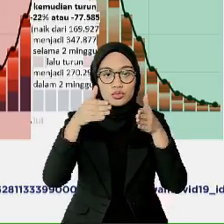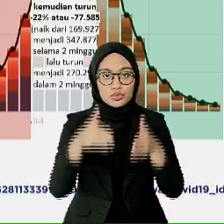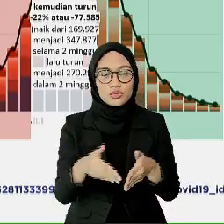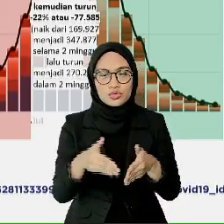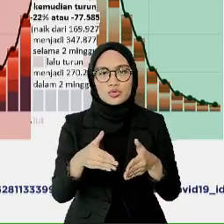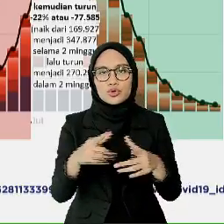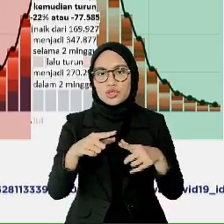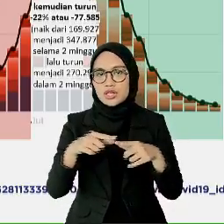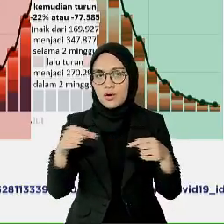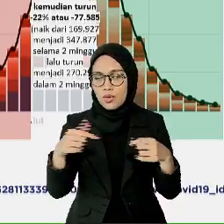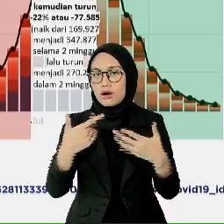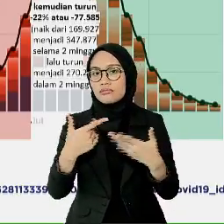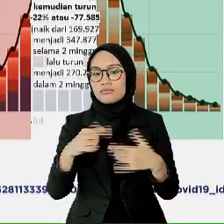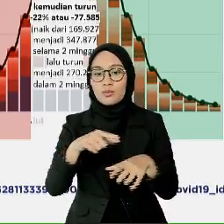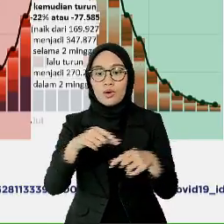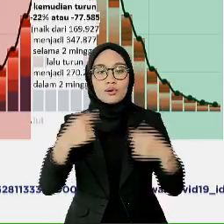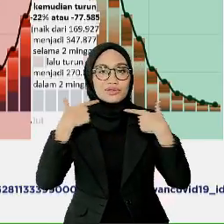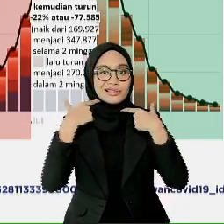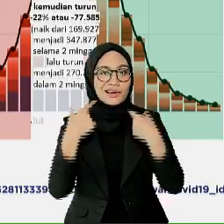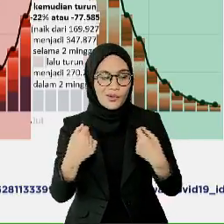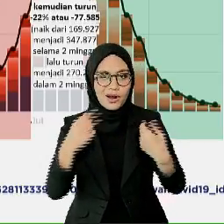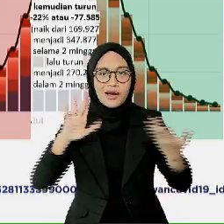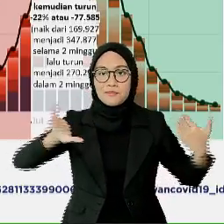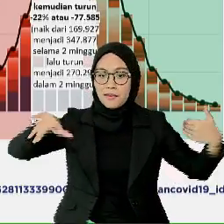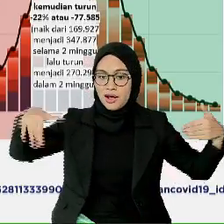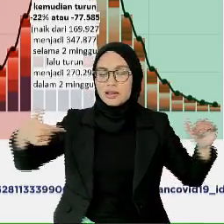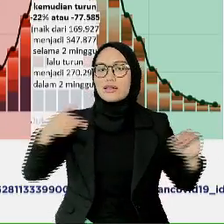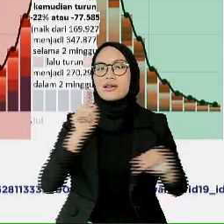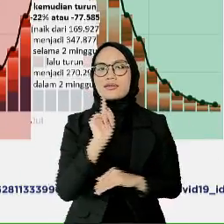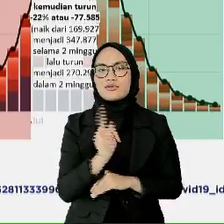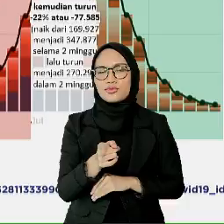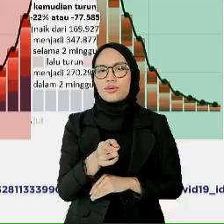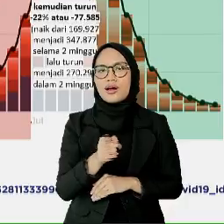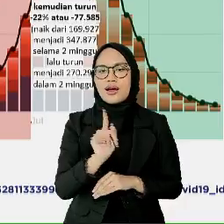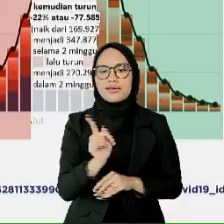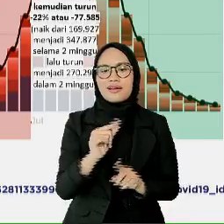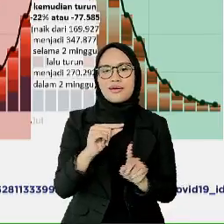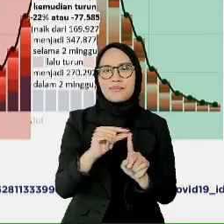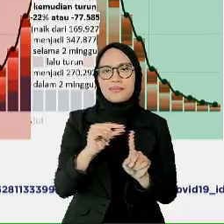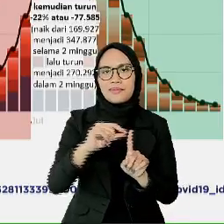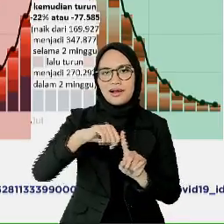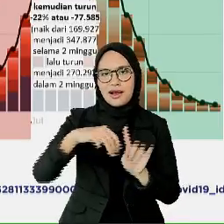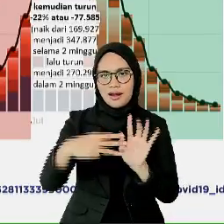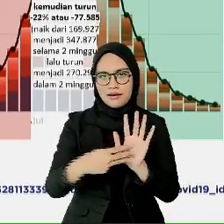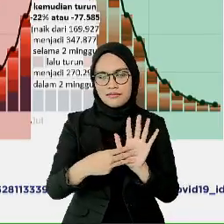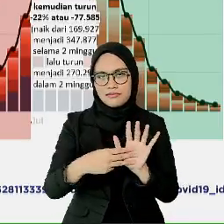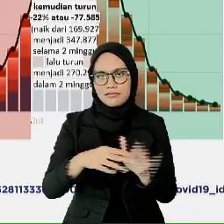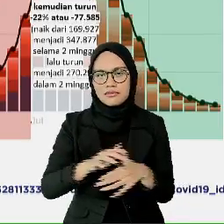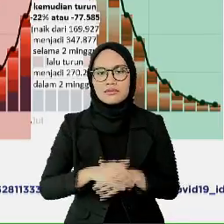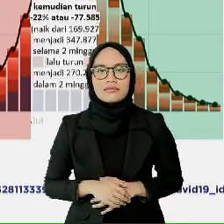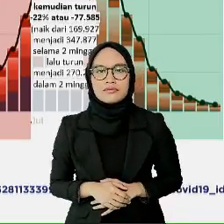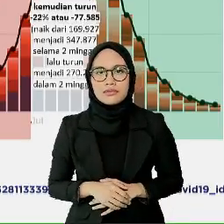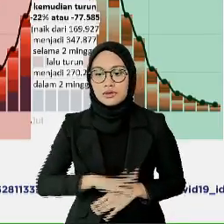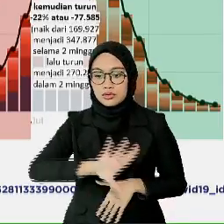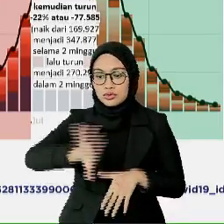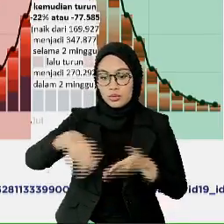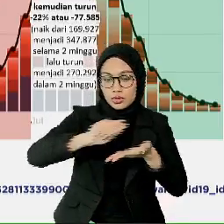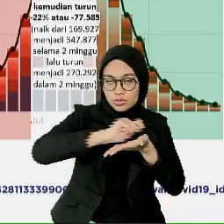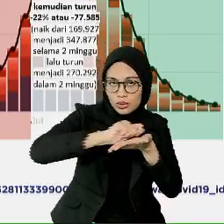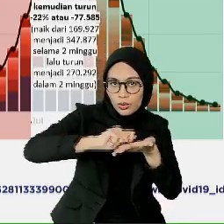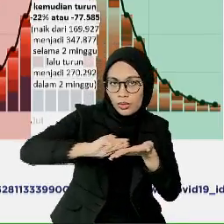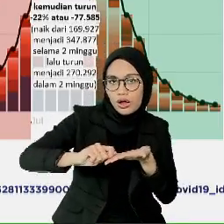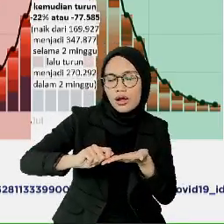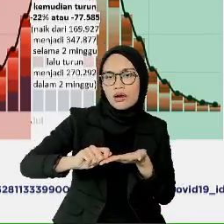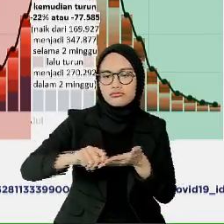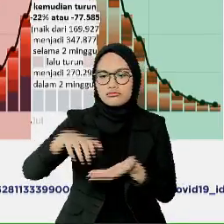yang menyumbang kasus terbanyak. Di PPKM Jawa Bali ini, sekolah tatap muka, fasilitas umum, dan